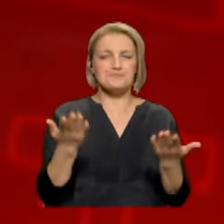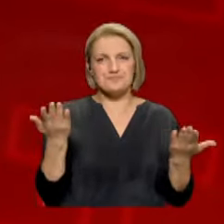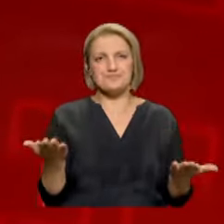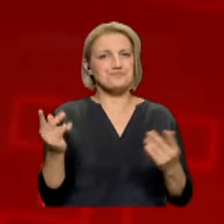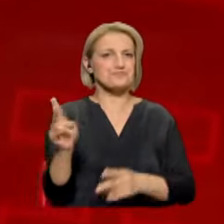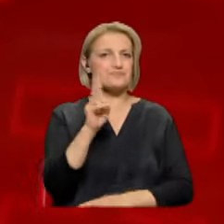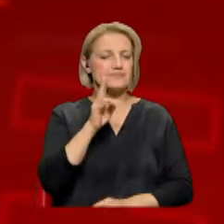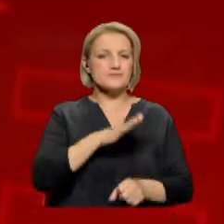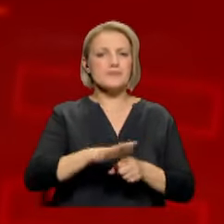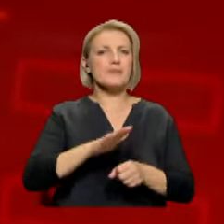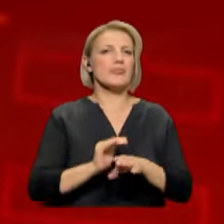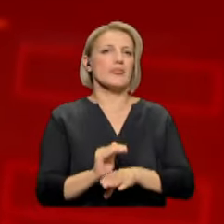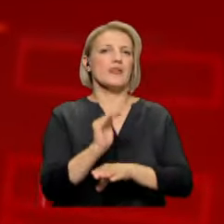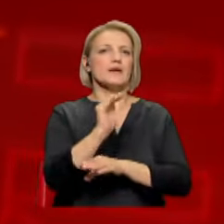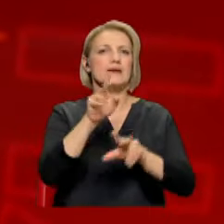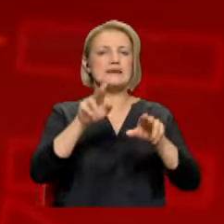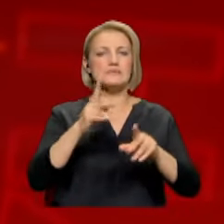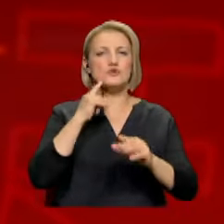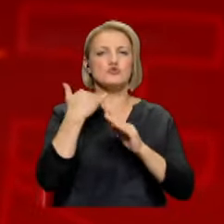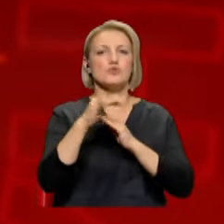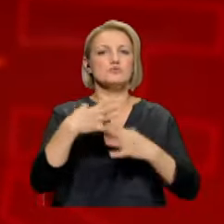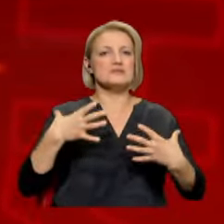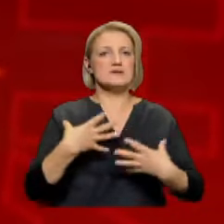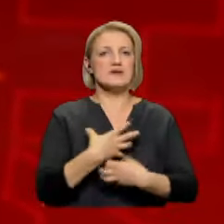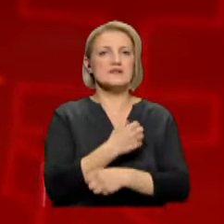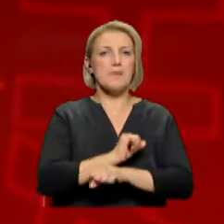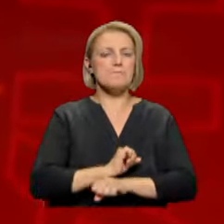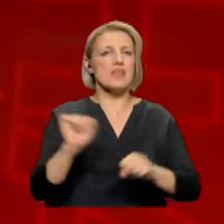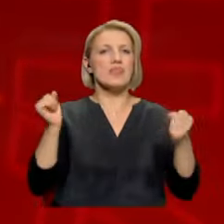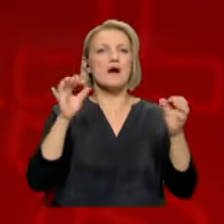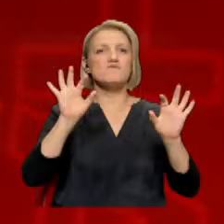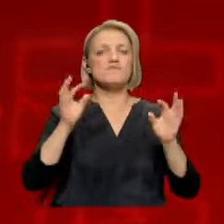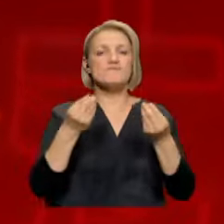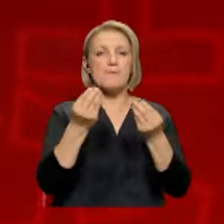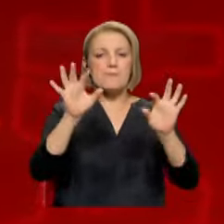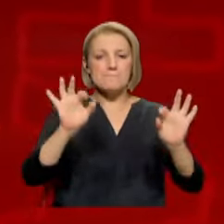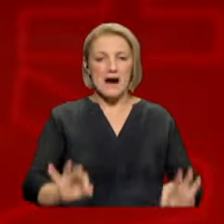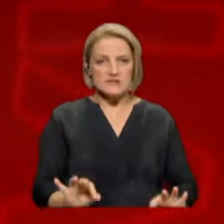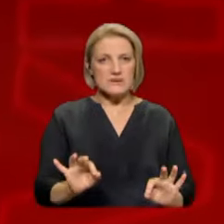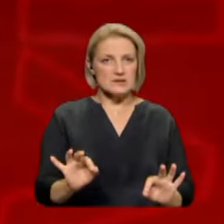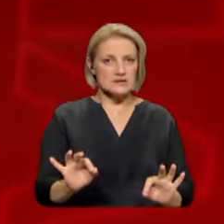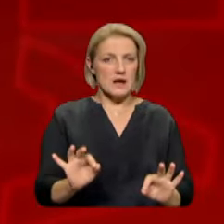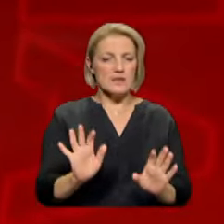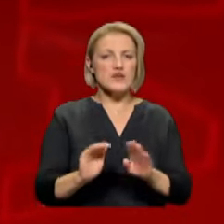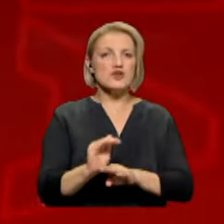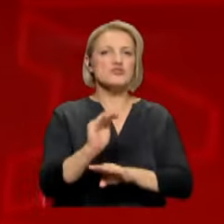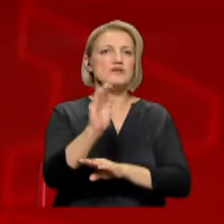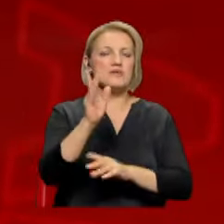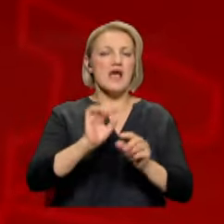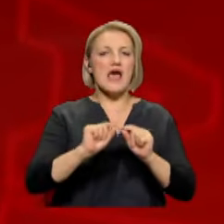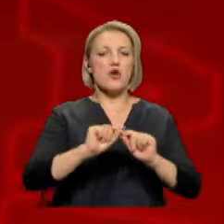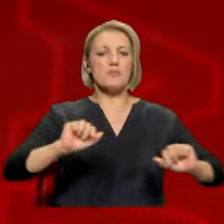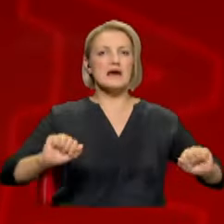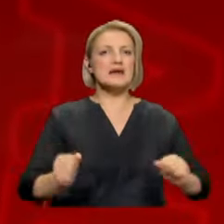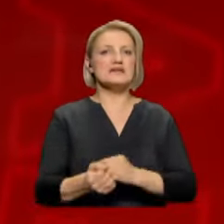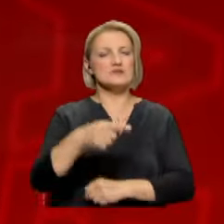Tabii en son Kayseri'de yaşanan gibi toplumsal sıkıntıların patlak vermeye başlamasının yanı sıra yaşadığımız ekonomik